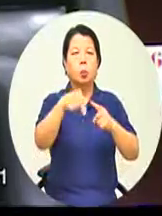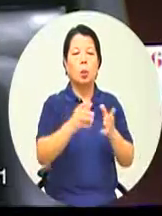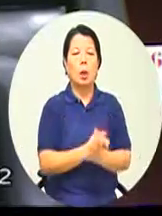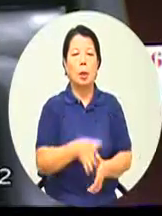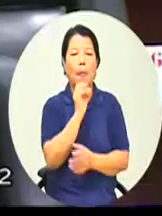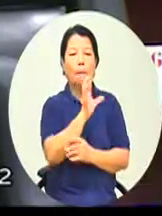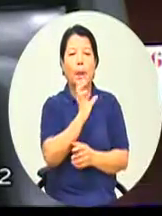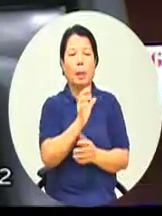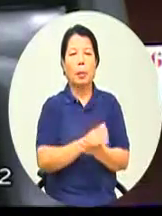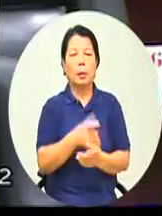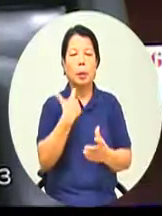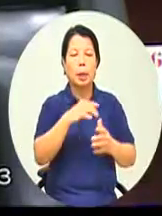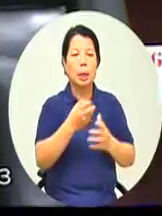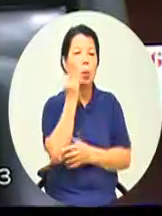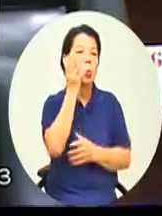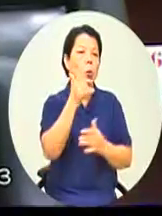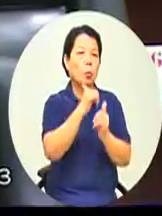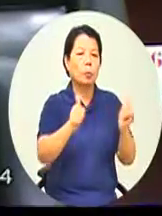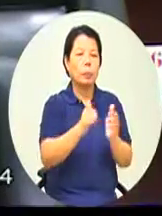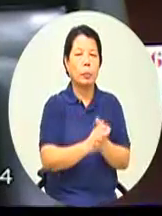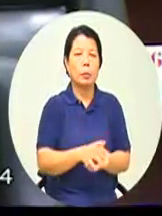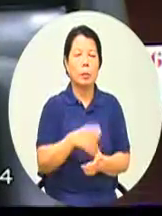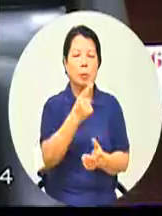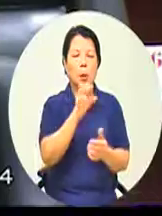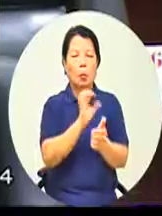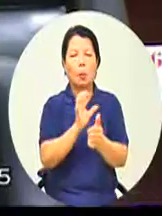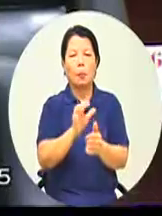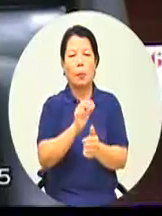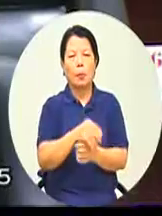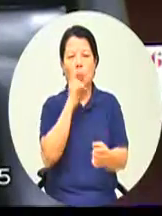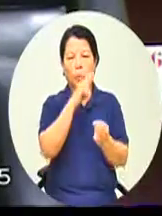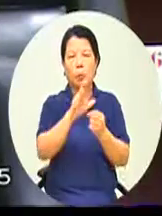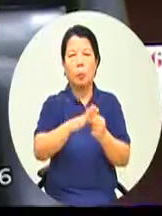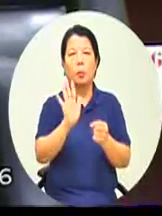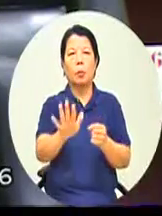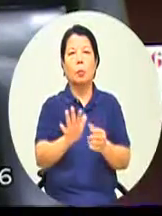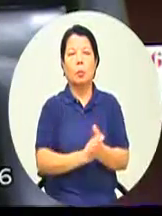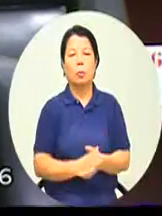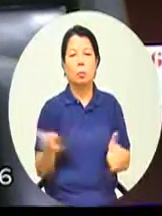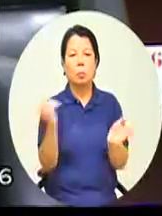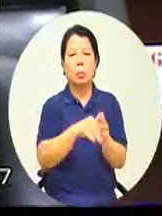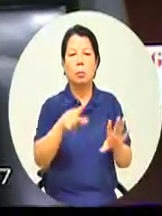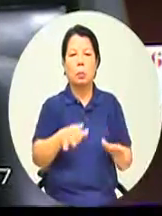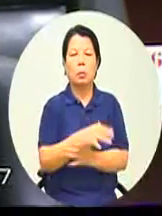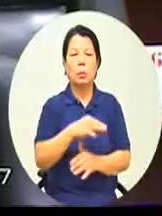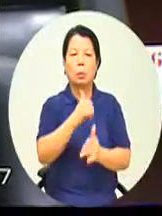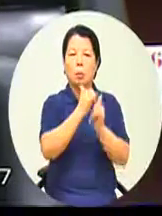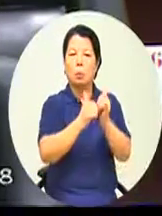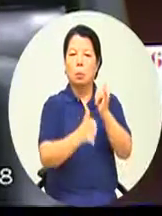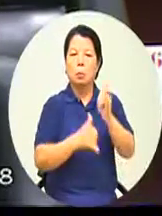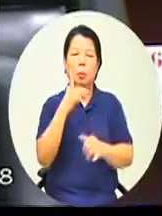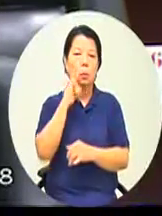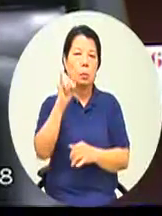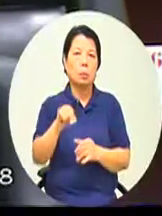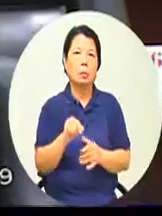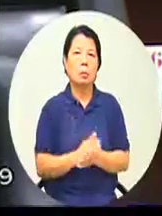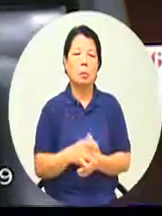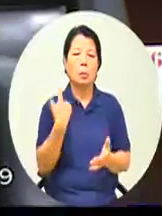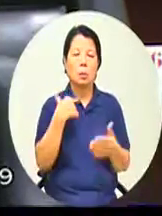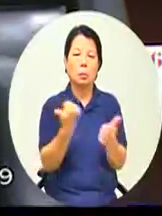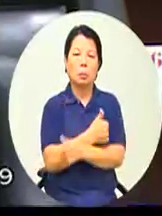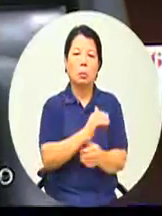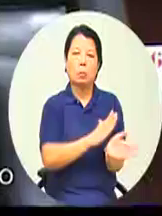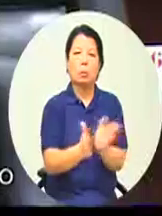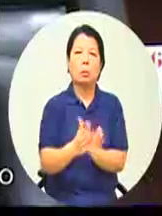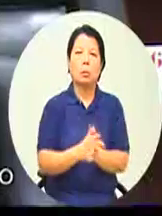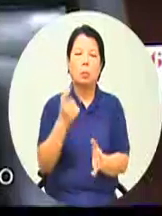甚至还有辱骂这个农民老伯伯的状况。那这个到底他是故事妈妈还是代理的还